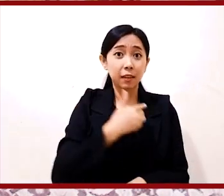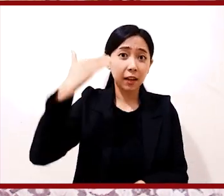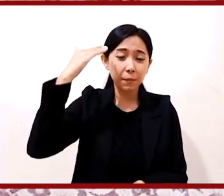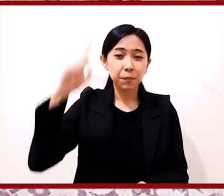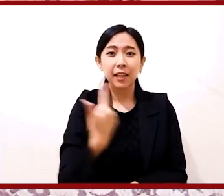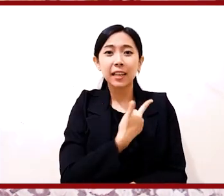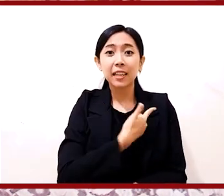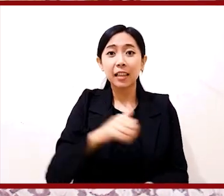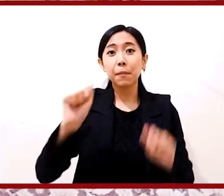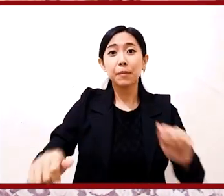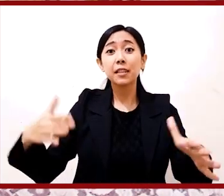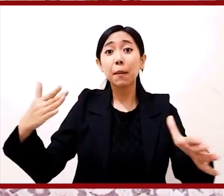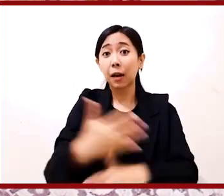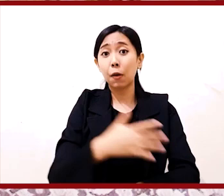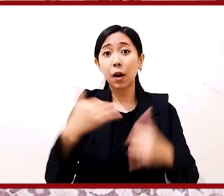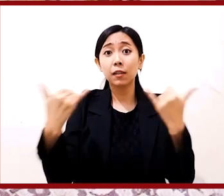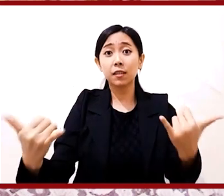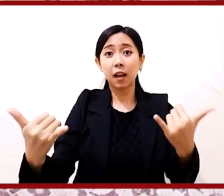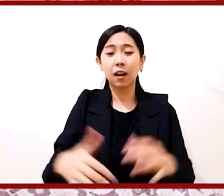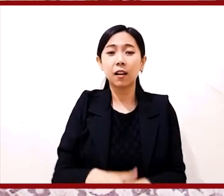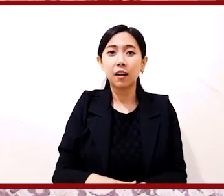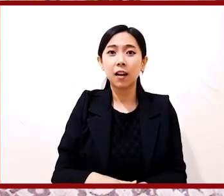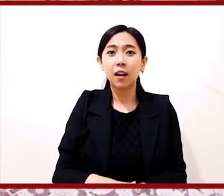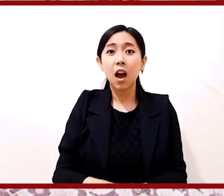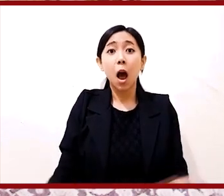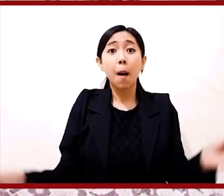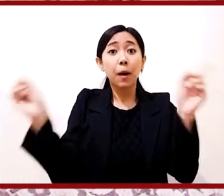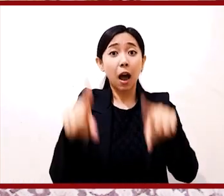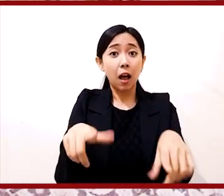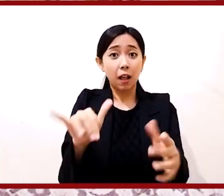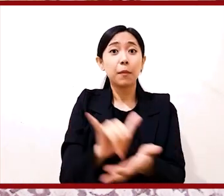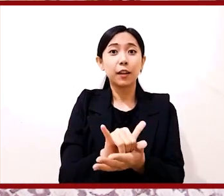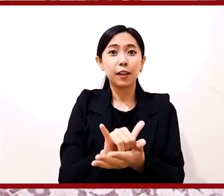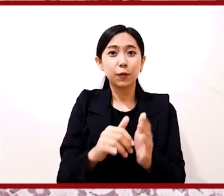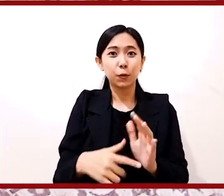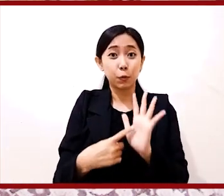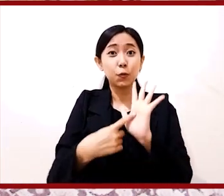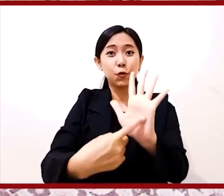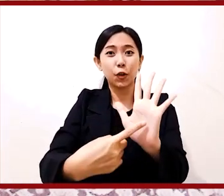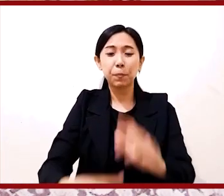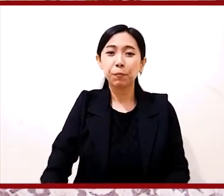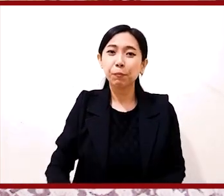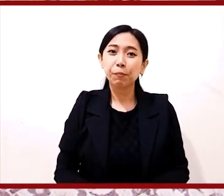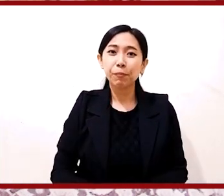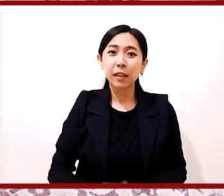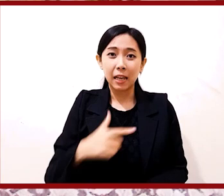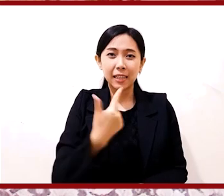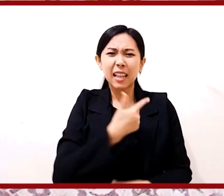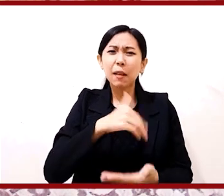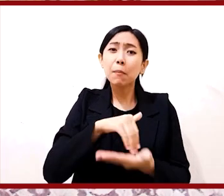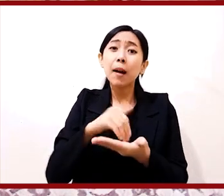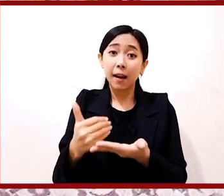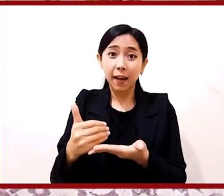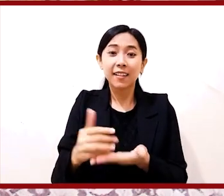bisa melewatinya hingga saat ini. Pengalaman itu menunjukkan bahwa pada satu sisi